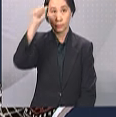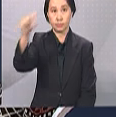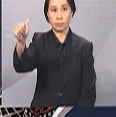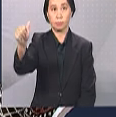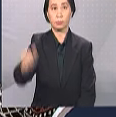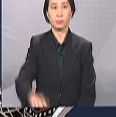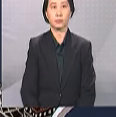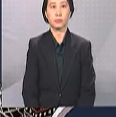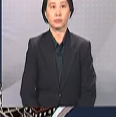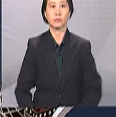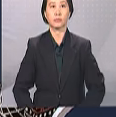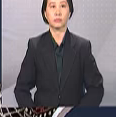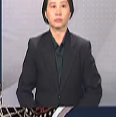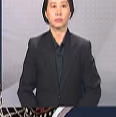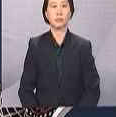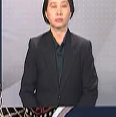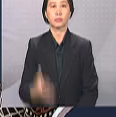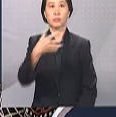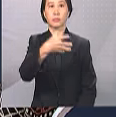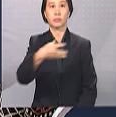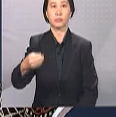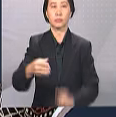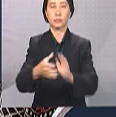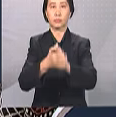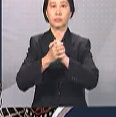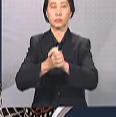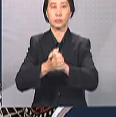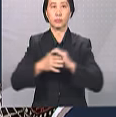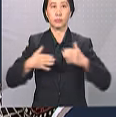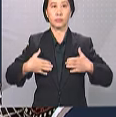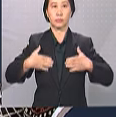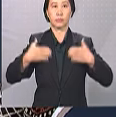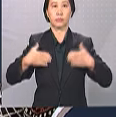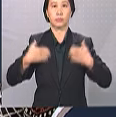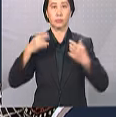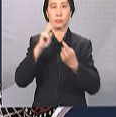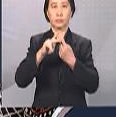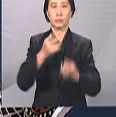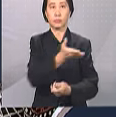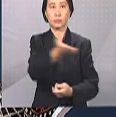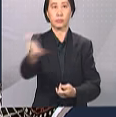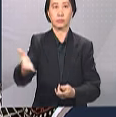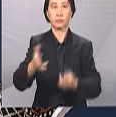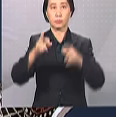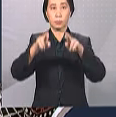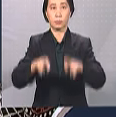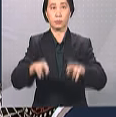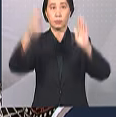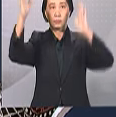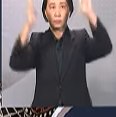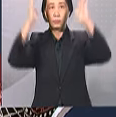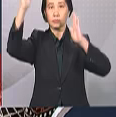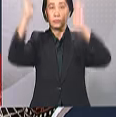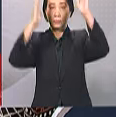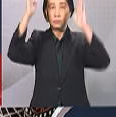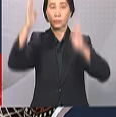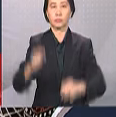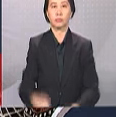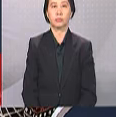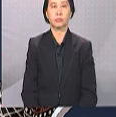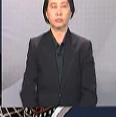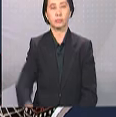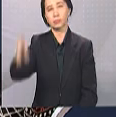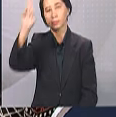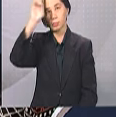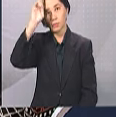Assalamualaikum warahmatullahi wabarakatuh dan salam sejahtera kepada seluruh rakyat Malaysia.